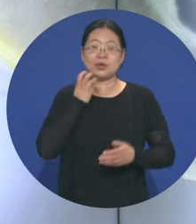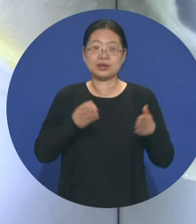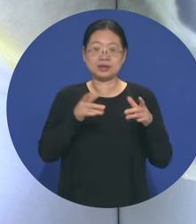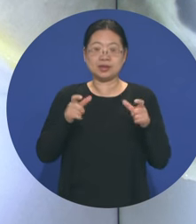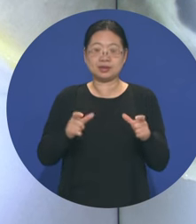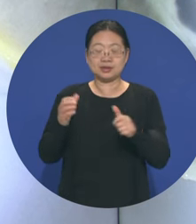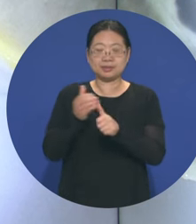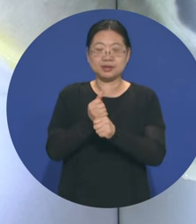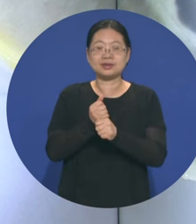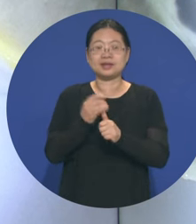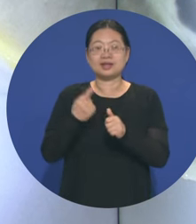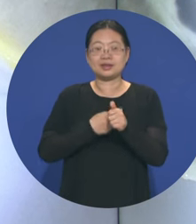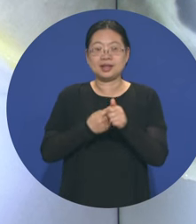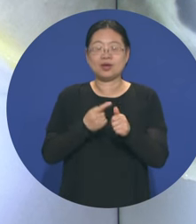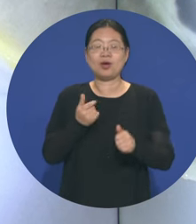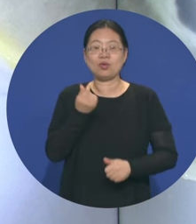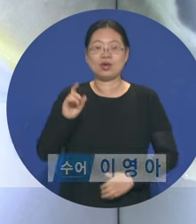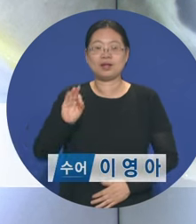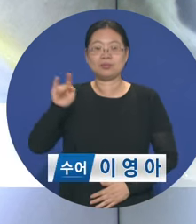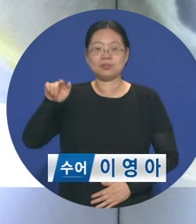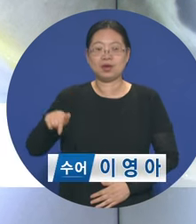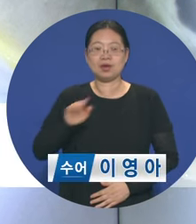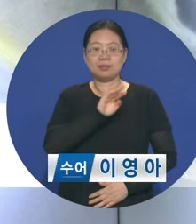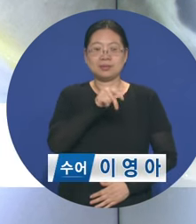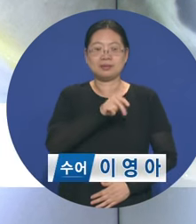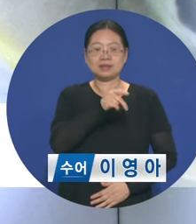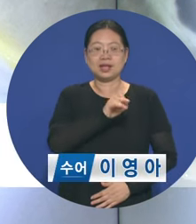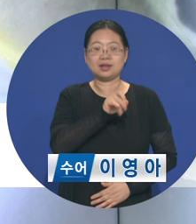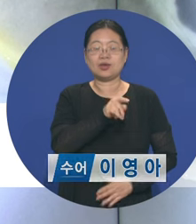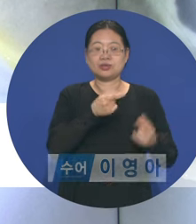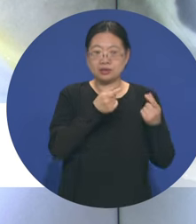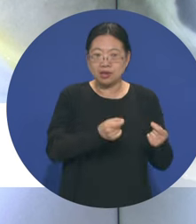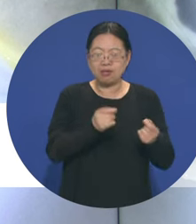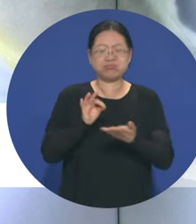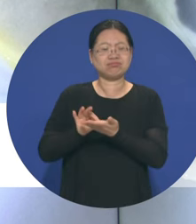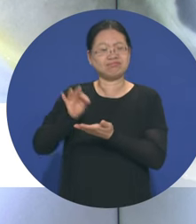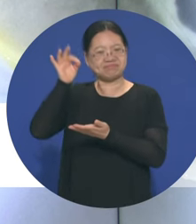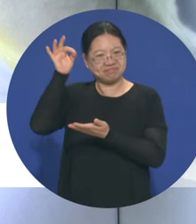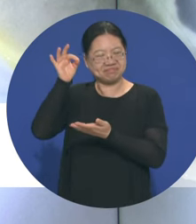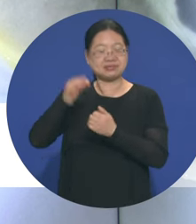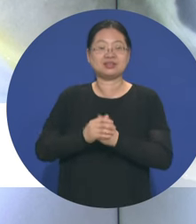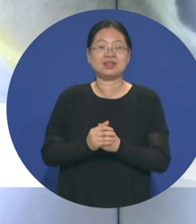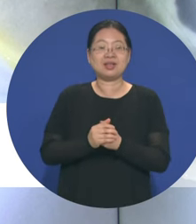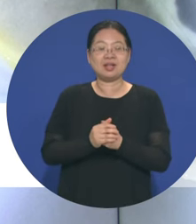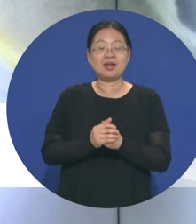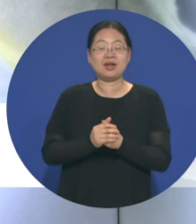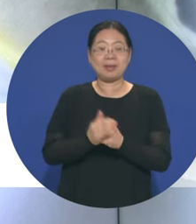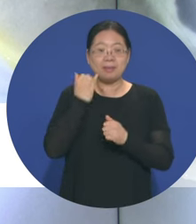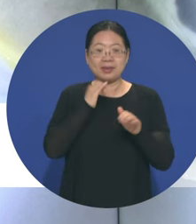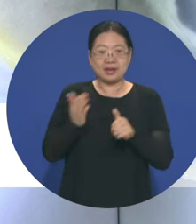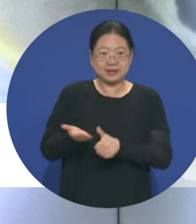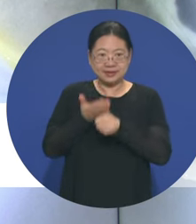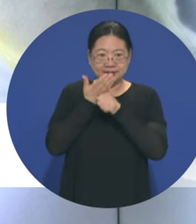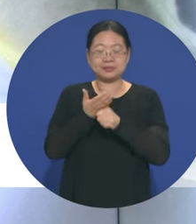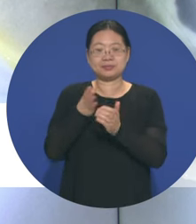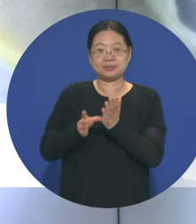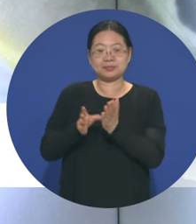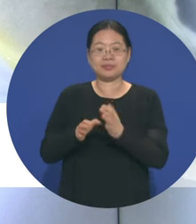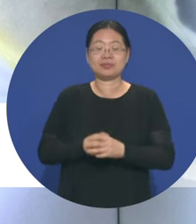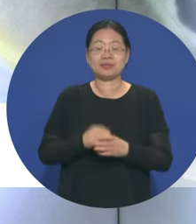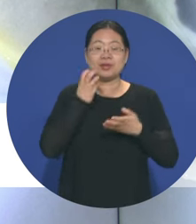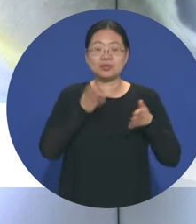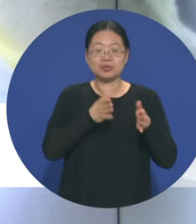경기 지역에서만 잡히는 자연산 황복은 뱀장어와 더불어 최고가를 자랑하는 내수면 양식 품종인데요. 경기도